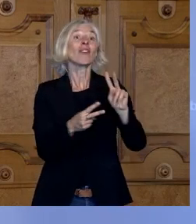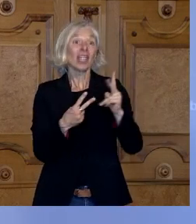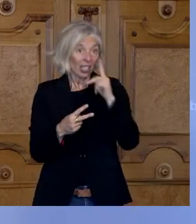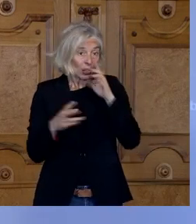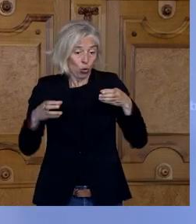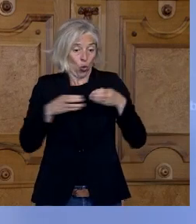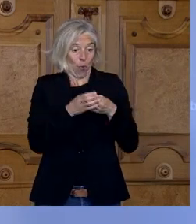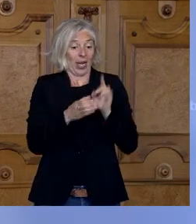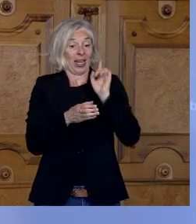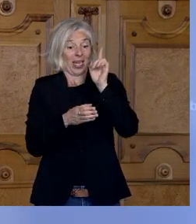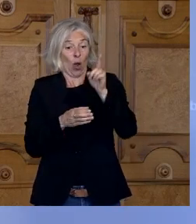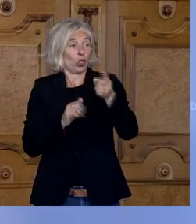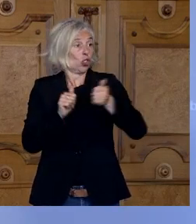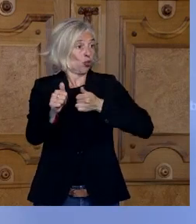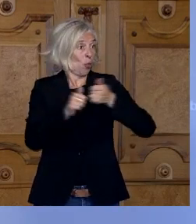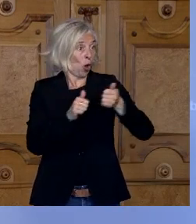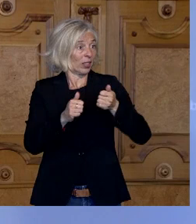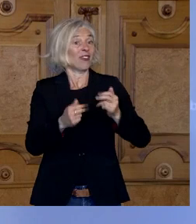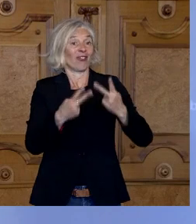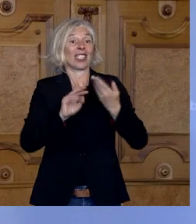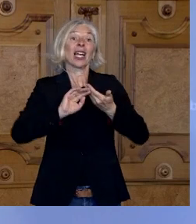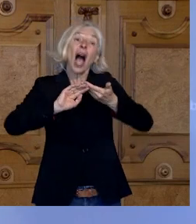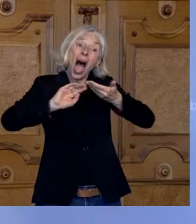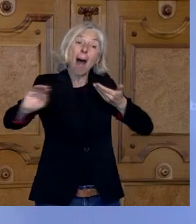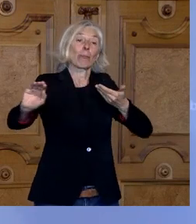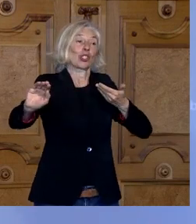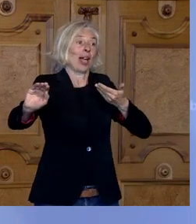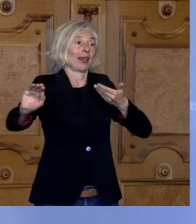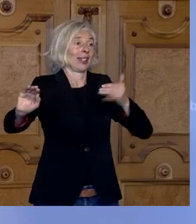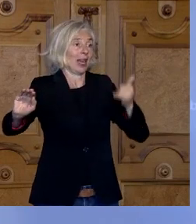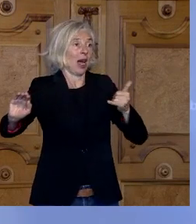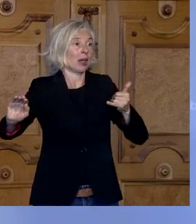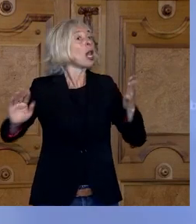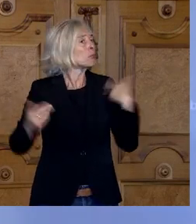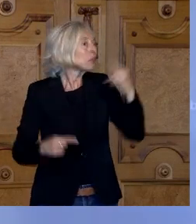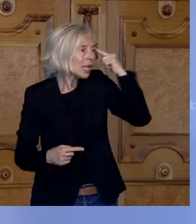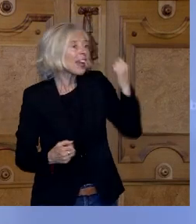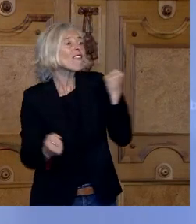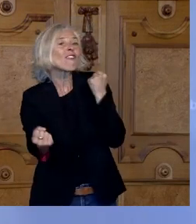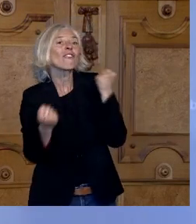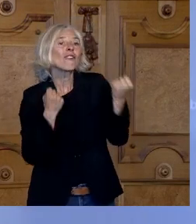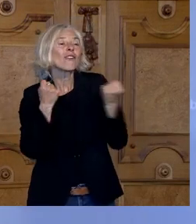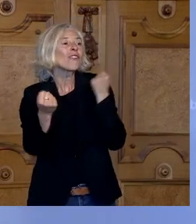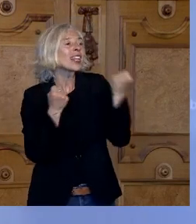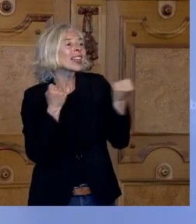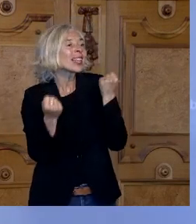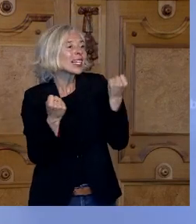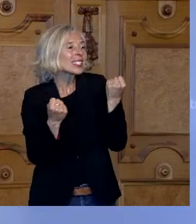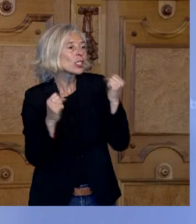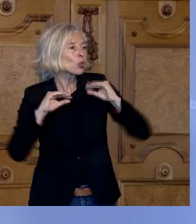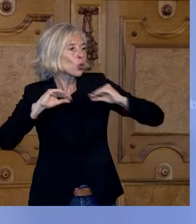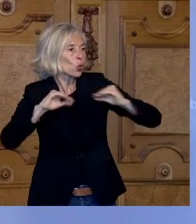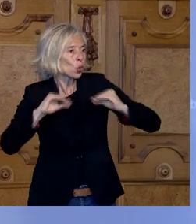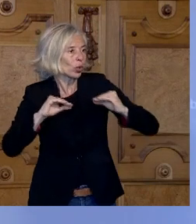eingehalten wird. Ich lege das so aus, dass Fitnesskurse ohne Körperkontakt möglich sind, miteinander bolzen, mit